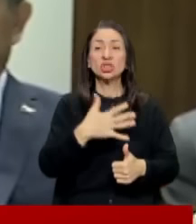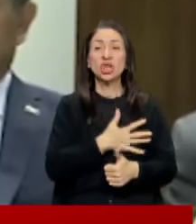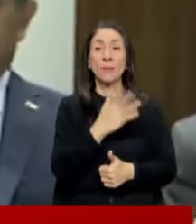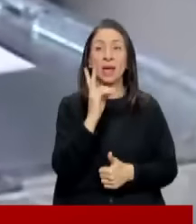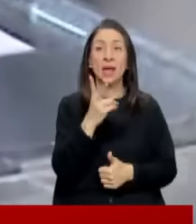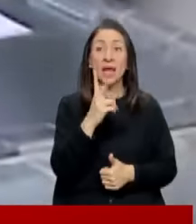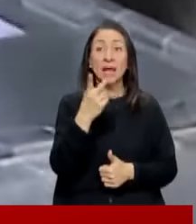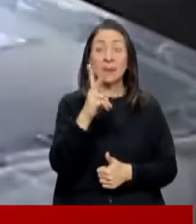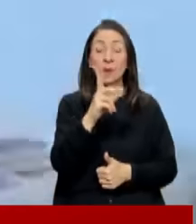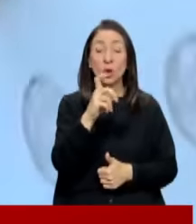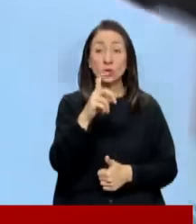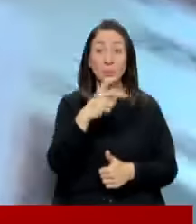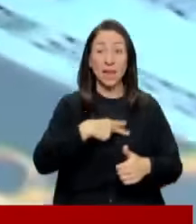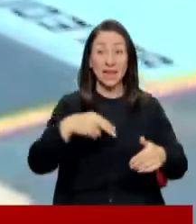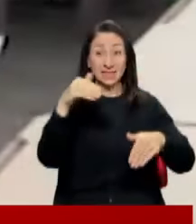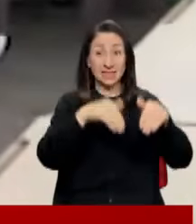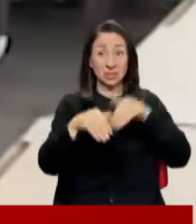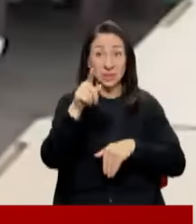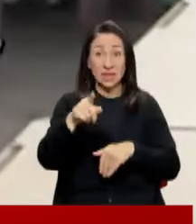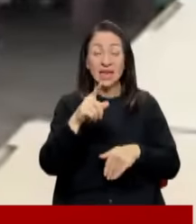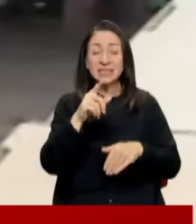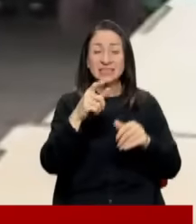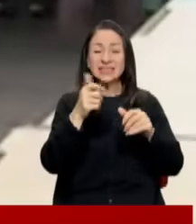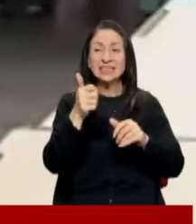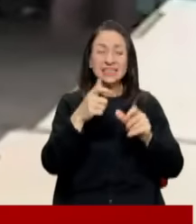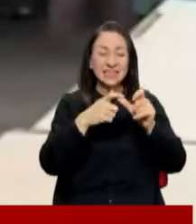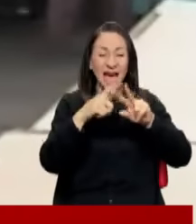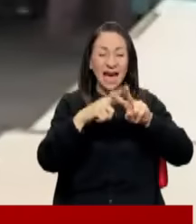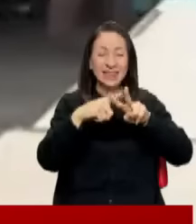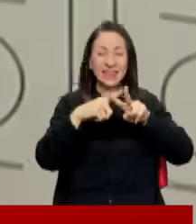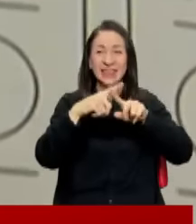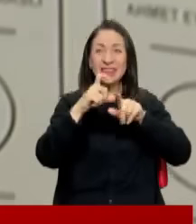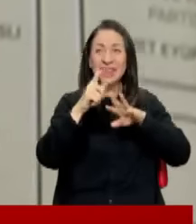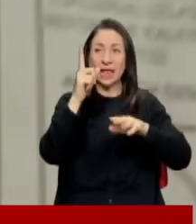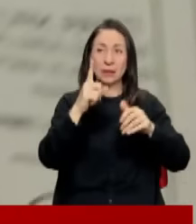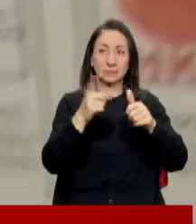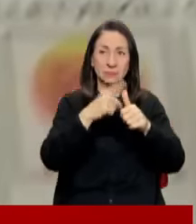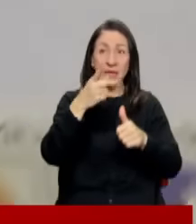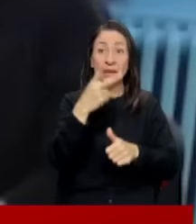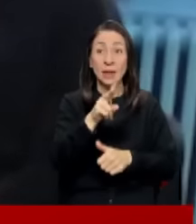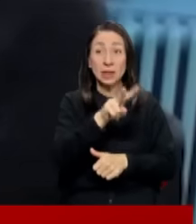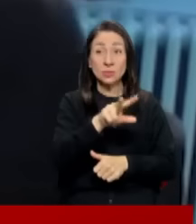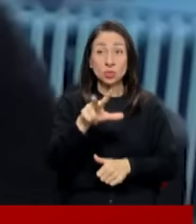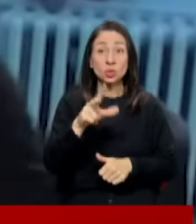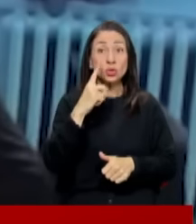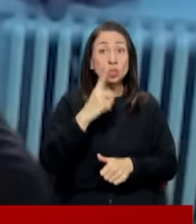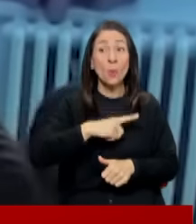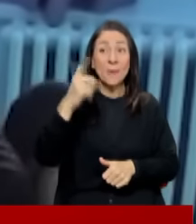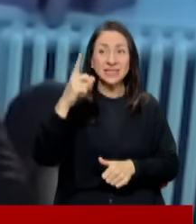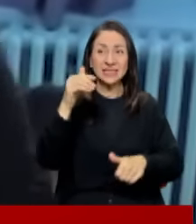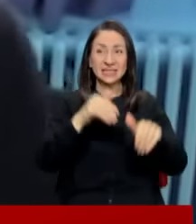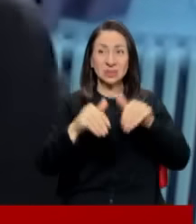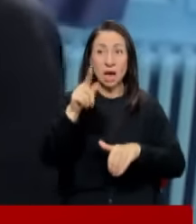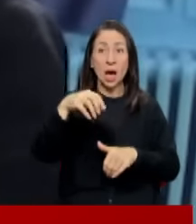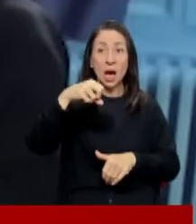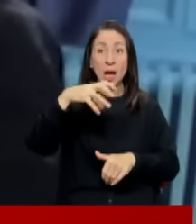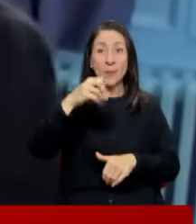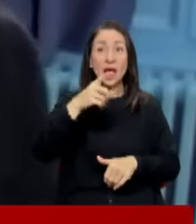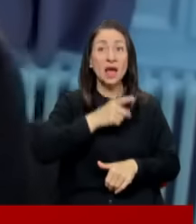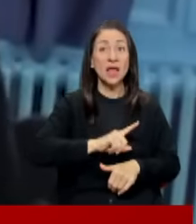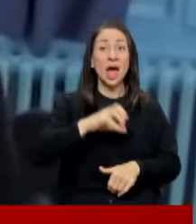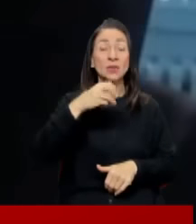CHP'ydi. 2019 yerel seçimlerinde Saadet Partisi ilk sıraya yerleşti. 2023 Cumhurbaşkanlığı seçiminde AK